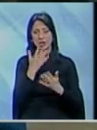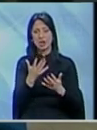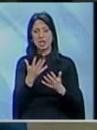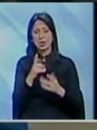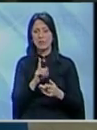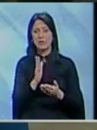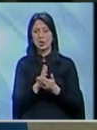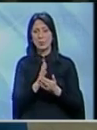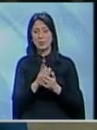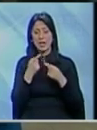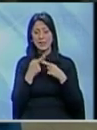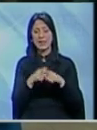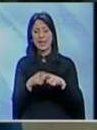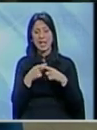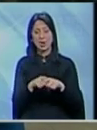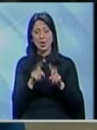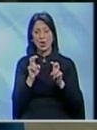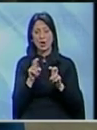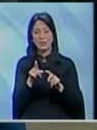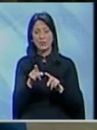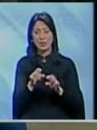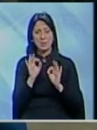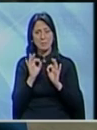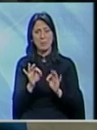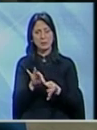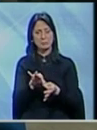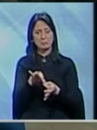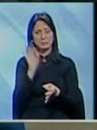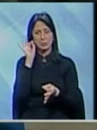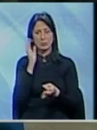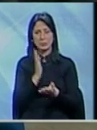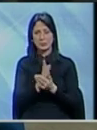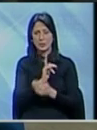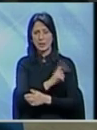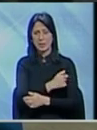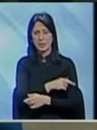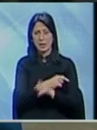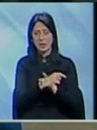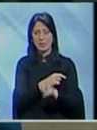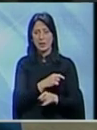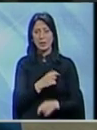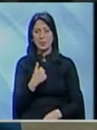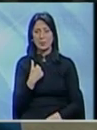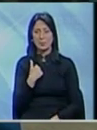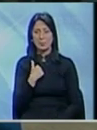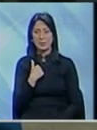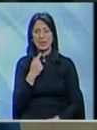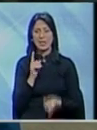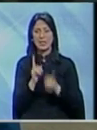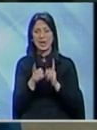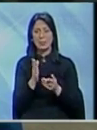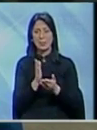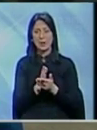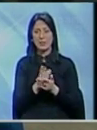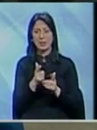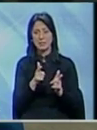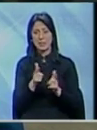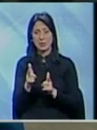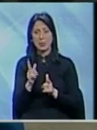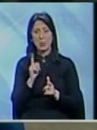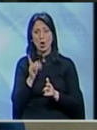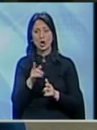ის, რომ ტექნოლოგიურად ეს მართლაც კარგად აღჭურვილი კლინიკა არის და მე ნამდვილად მაქ იმის მზაობა